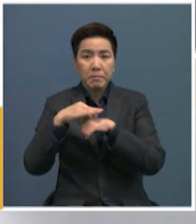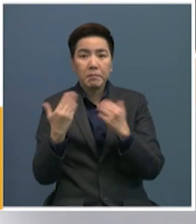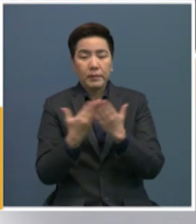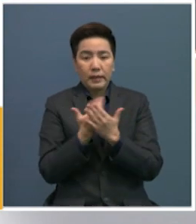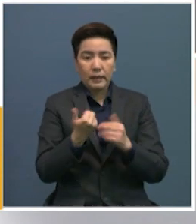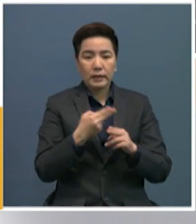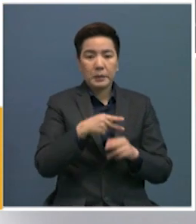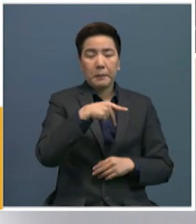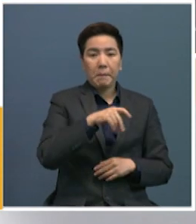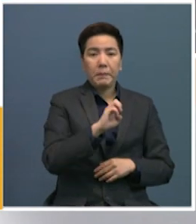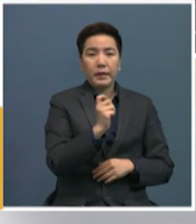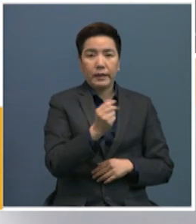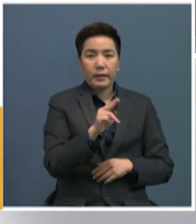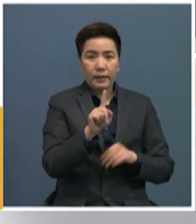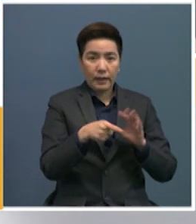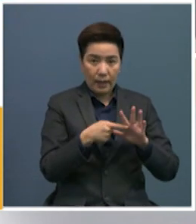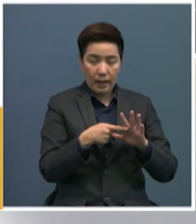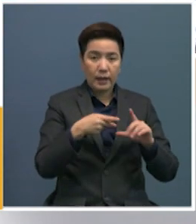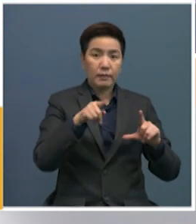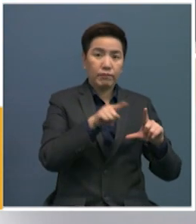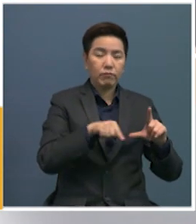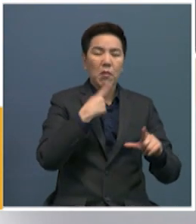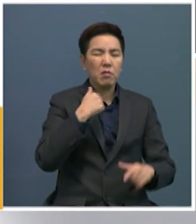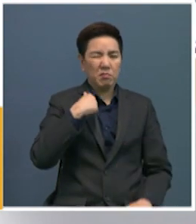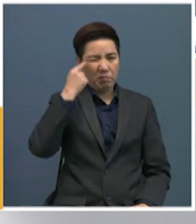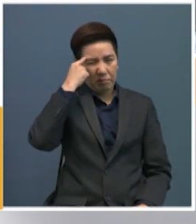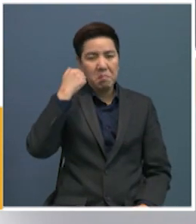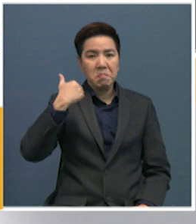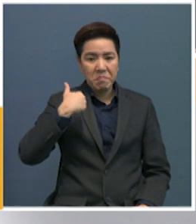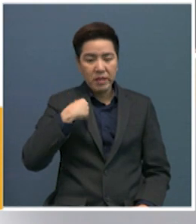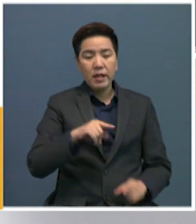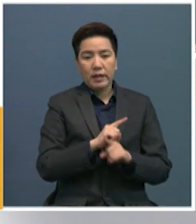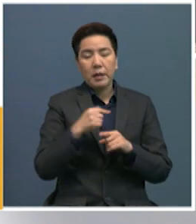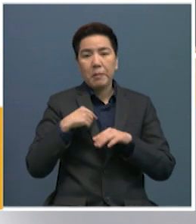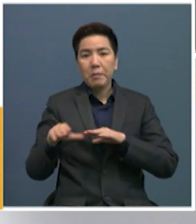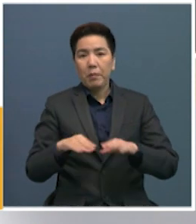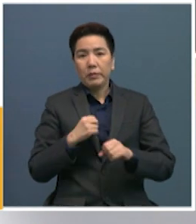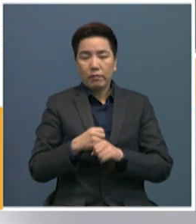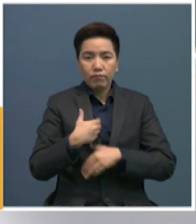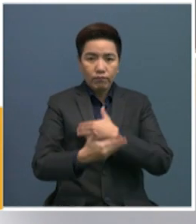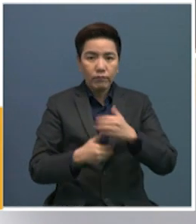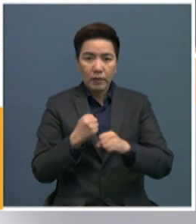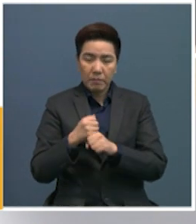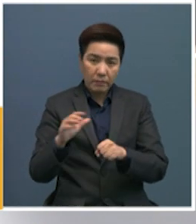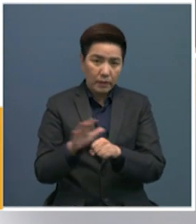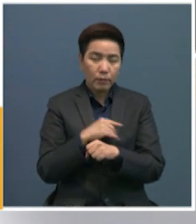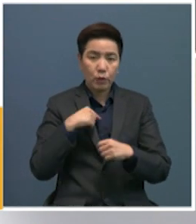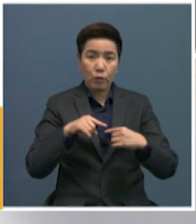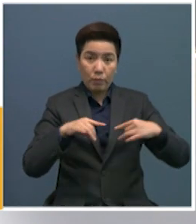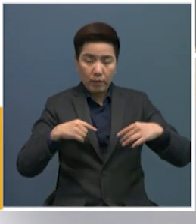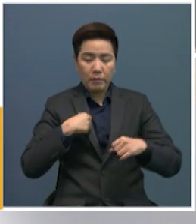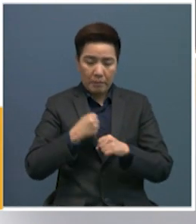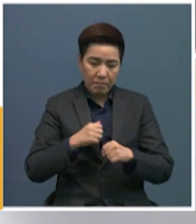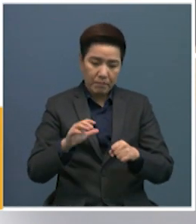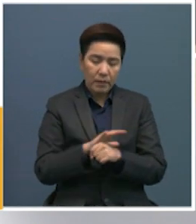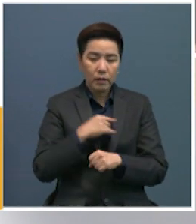คุณทีมค่ะคุณพิธาลิ้มเจริญรัตน์บอกว่าเชื่อว่าน่าจะมีแต่ว่าก็พร้อมเดินหน้าทำงานให้หนักขึ้นในคณะฝ่ายค้านด้วยเช่นกัน